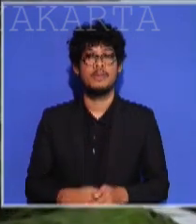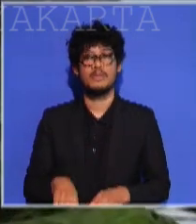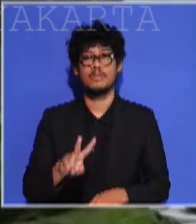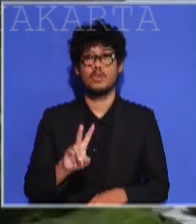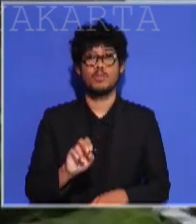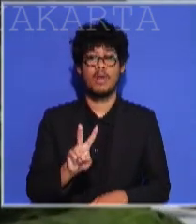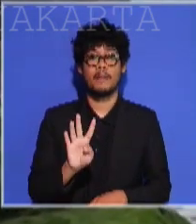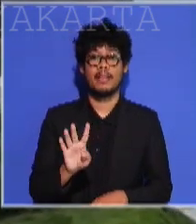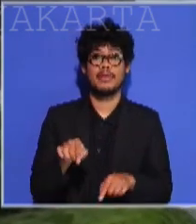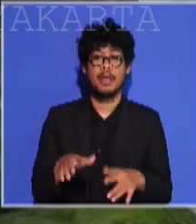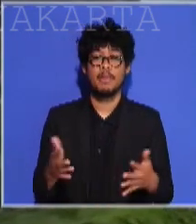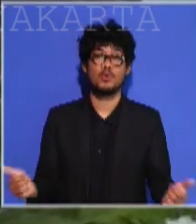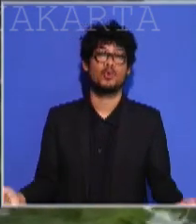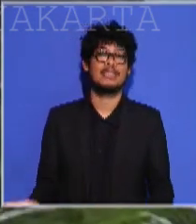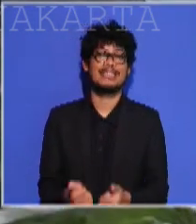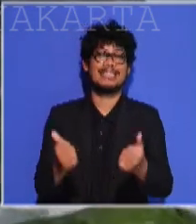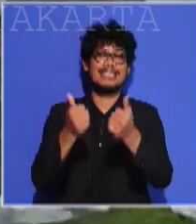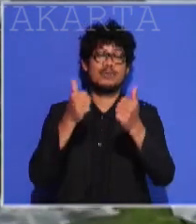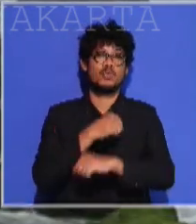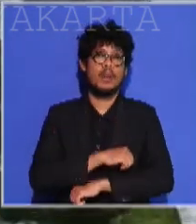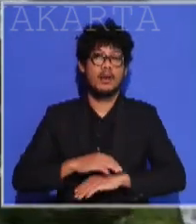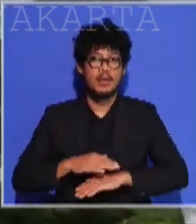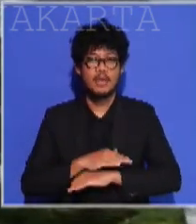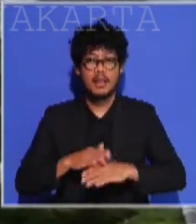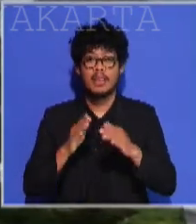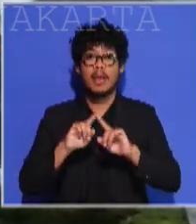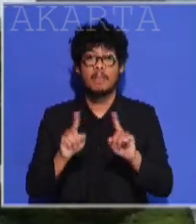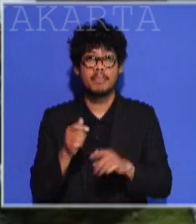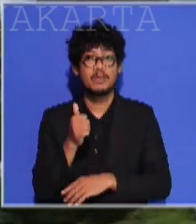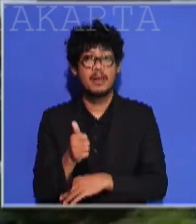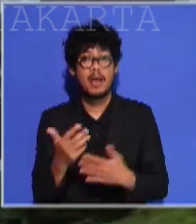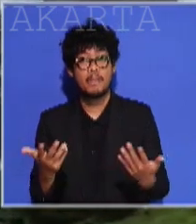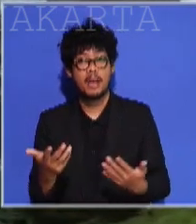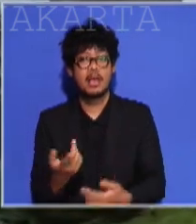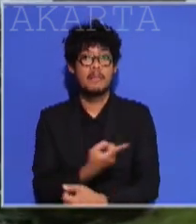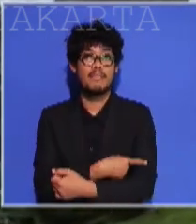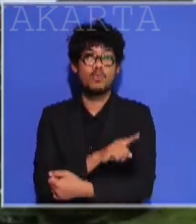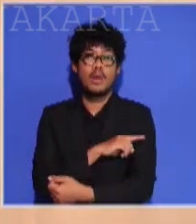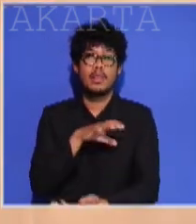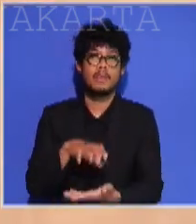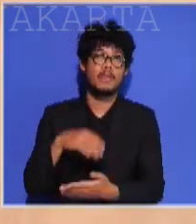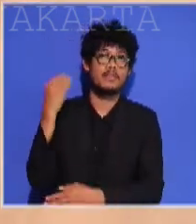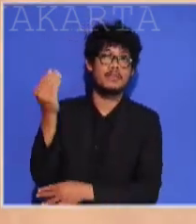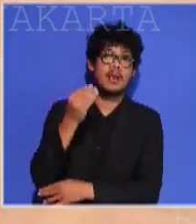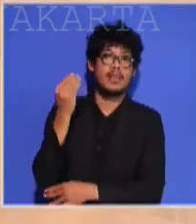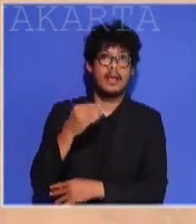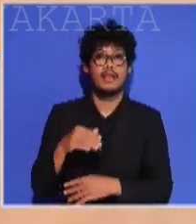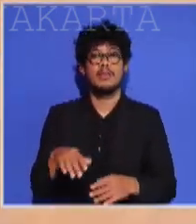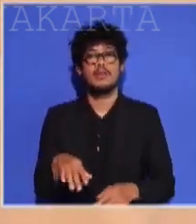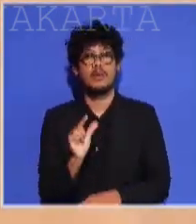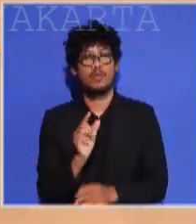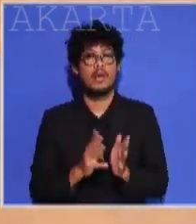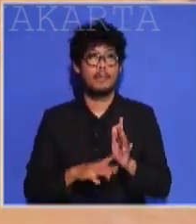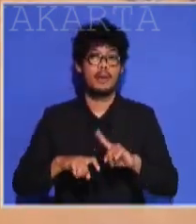bukan hanya sukses dari segi olahraga, tetapi juga mampu mengangkat potensi pariwisata dan UMKM lokal, memberikan kontribusi